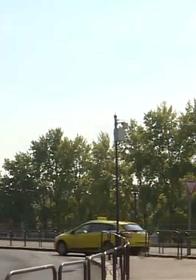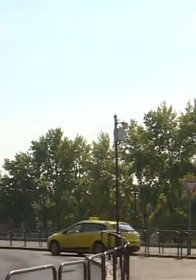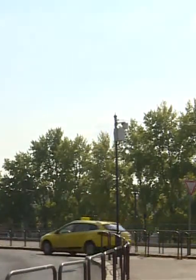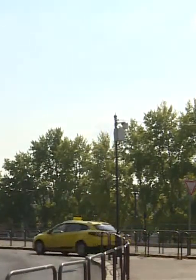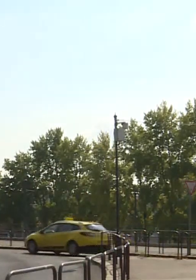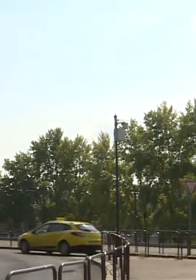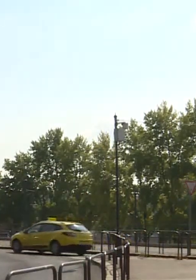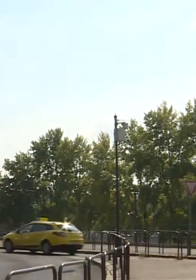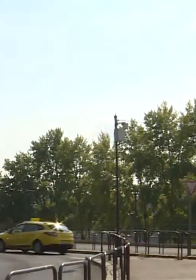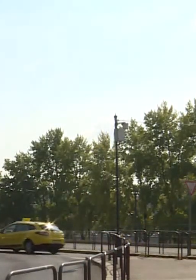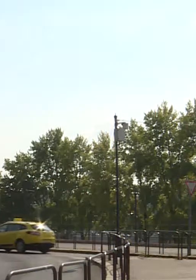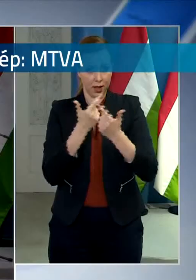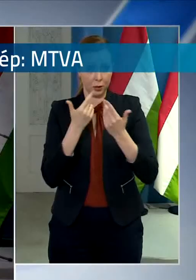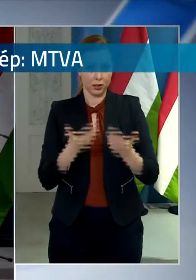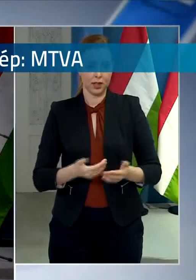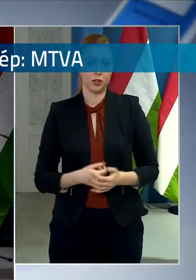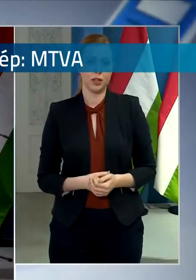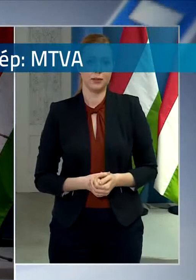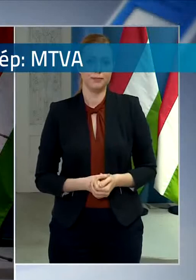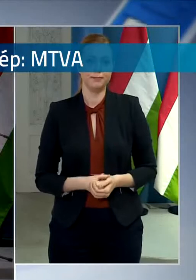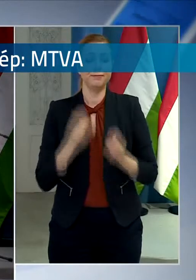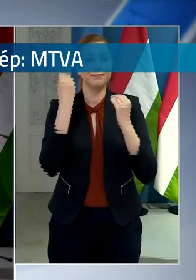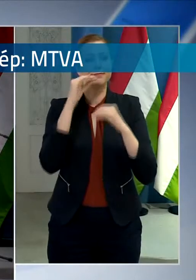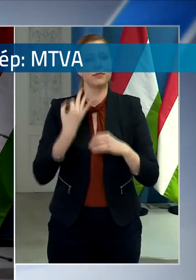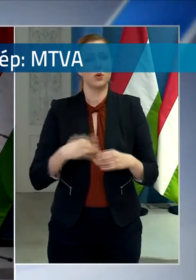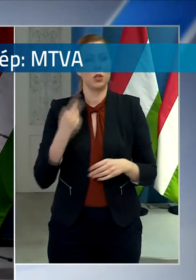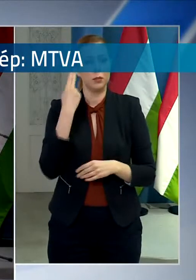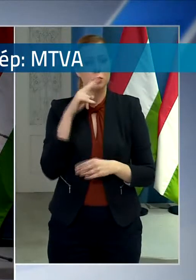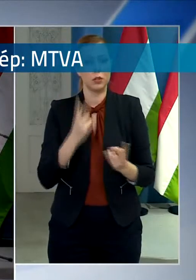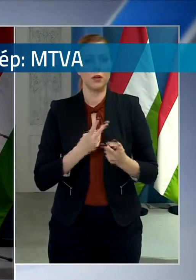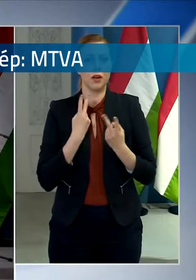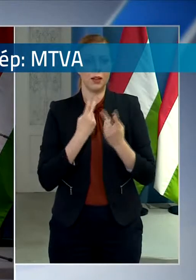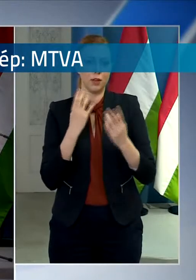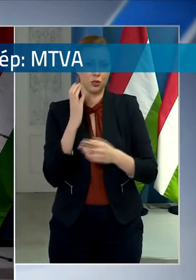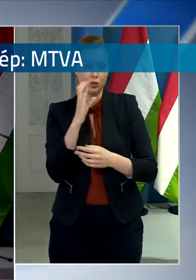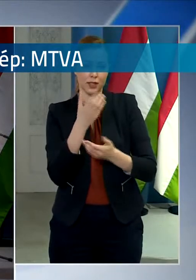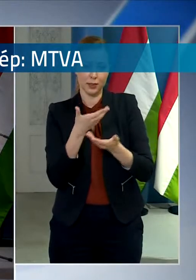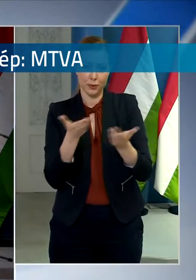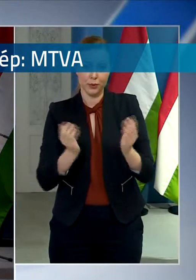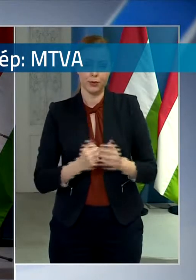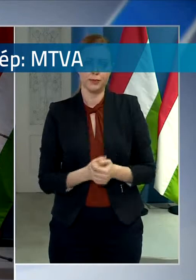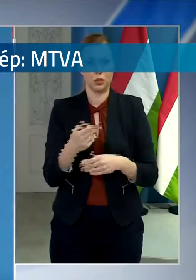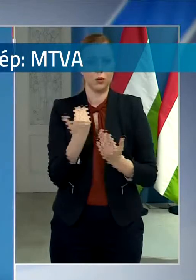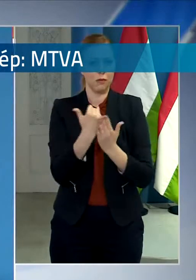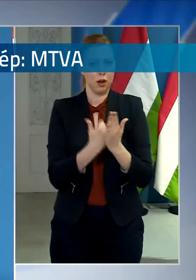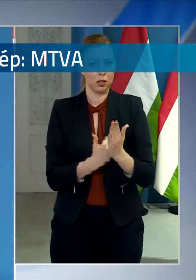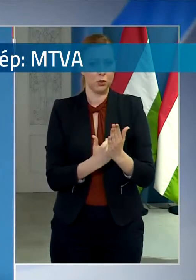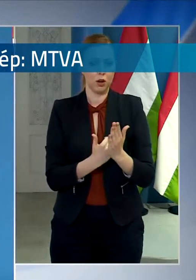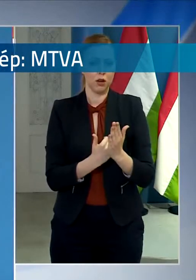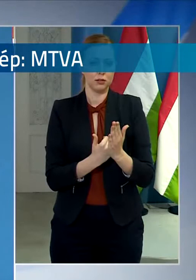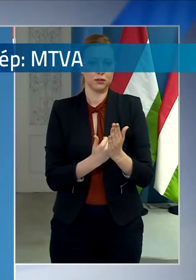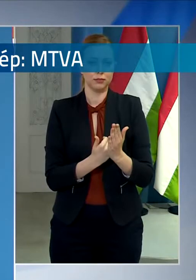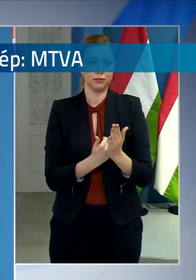döntések meghozatalára, mondta el a sajtótájékoztatón Lakatos Tibor, a központ vezetője. Hozzátette, a